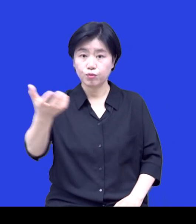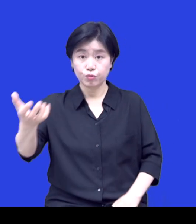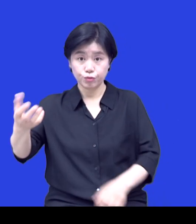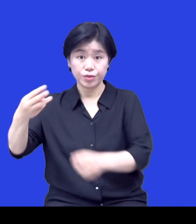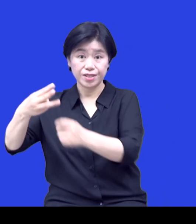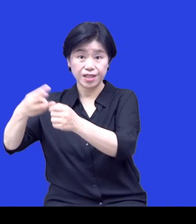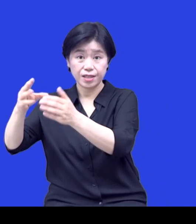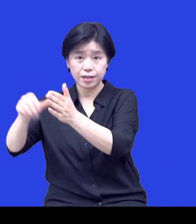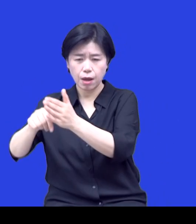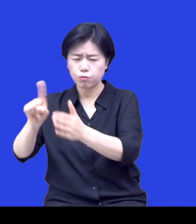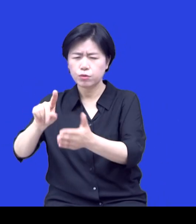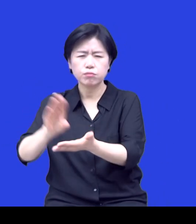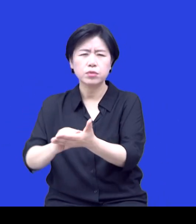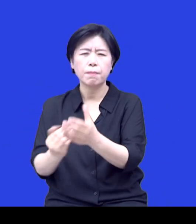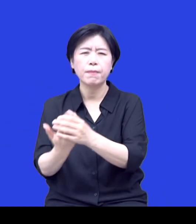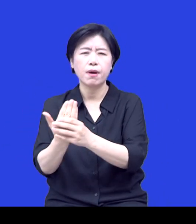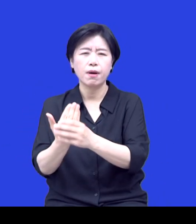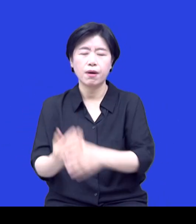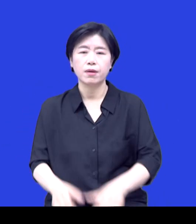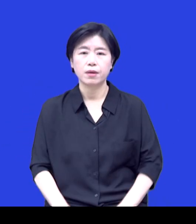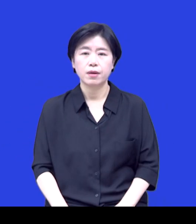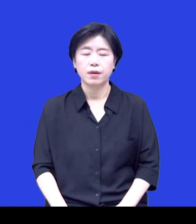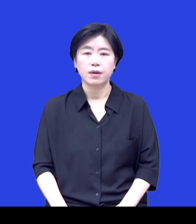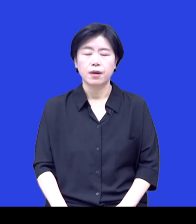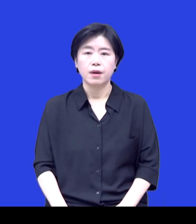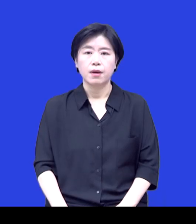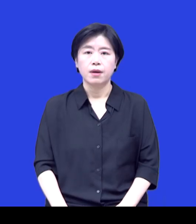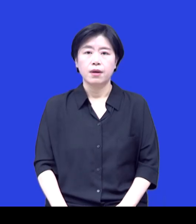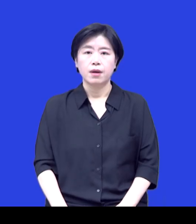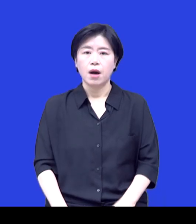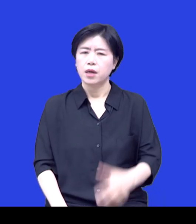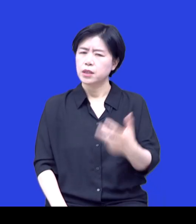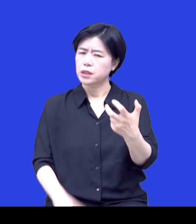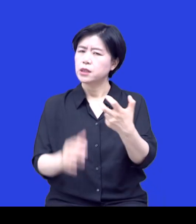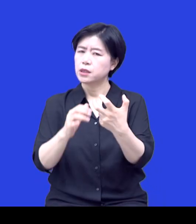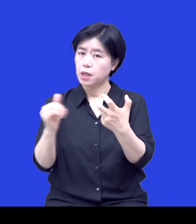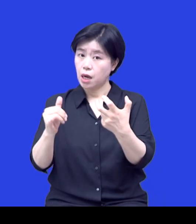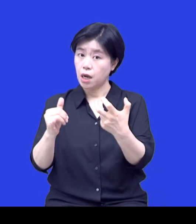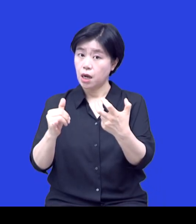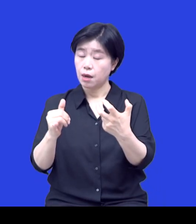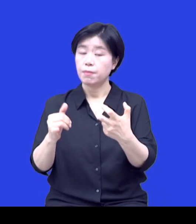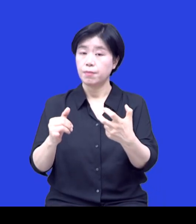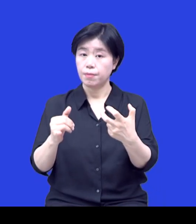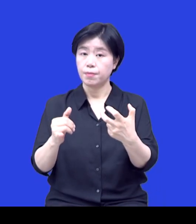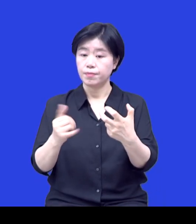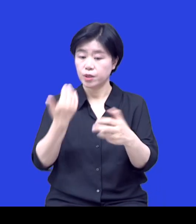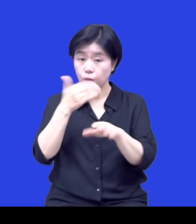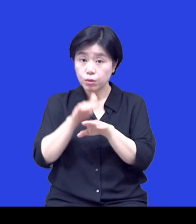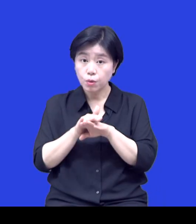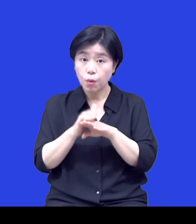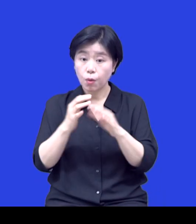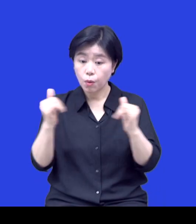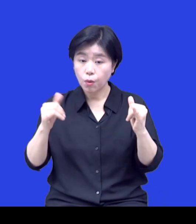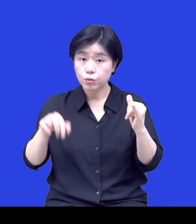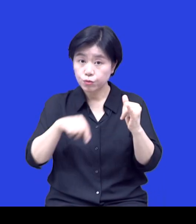이제 문제가 생겼죠. 그래서 장로님 재직들 포함해서 한 70명 정도가 이제 제 권위를